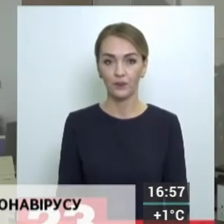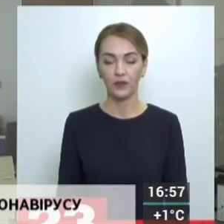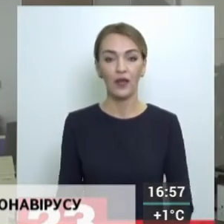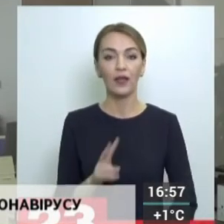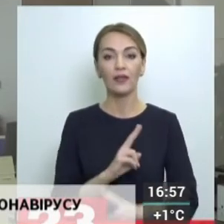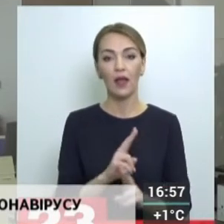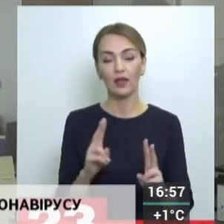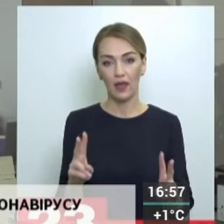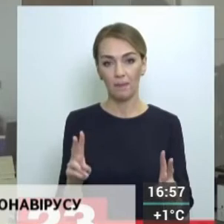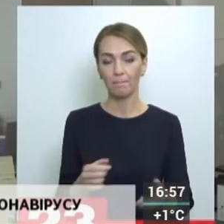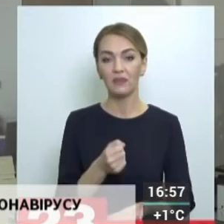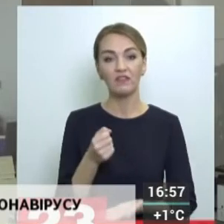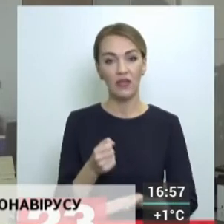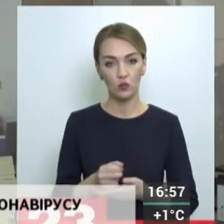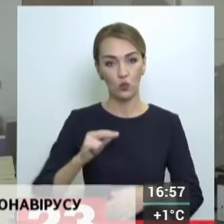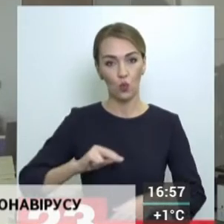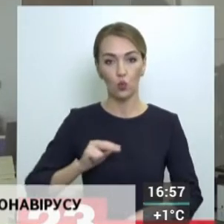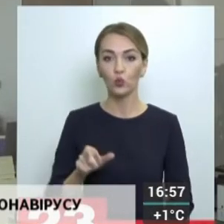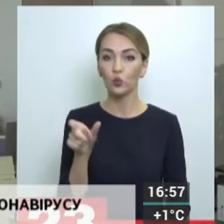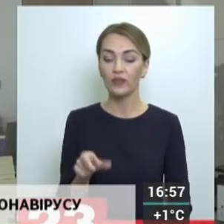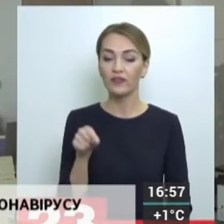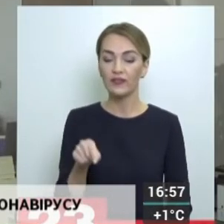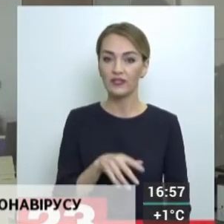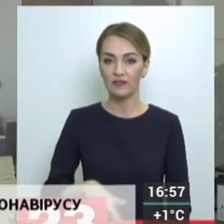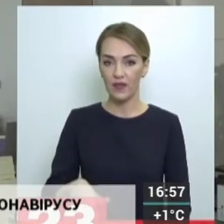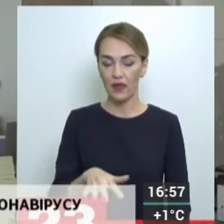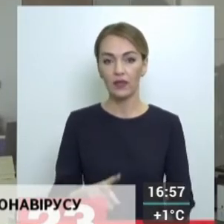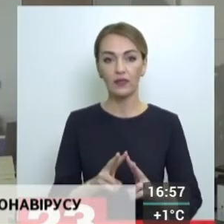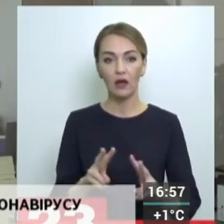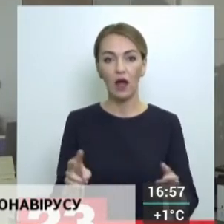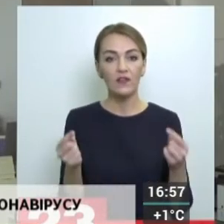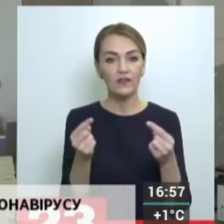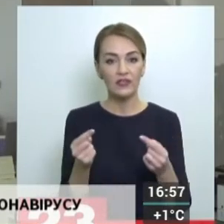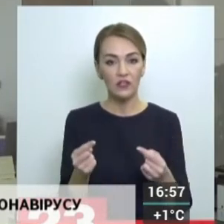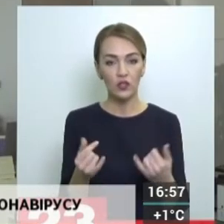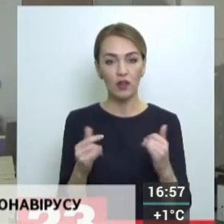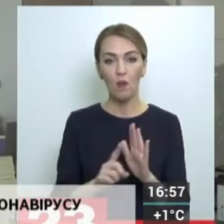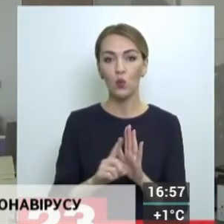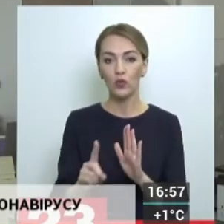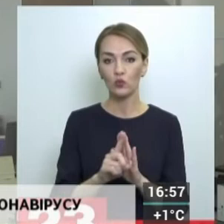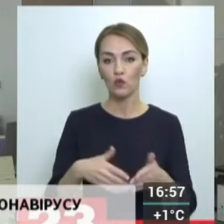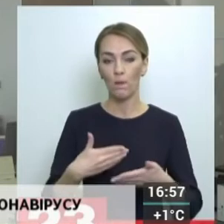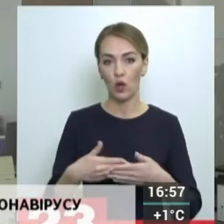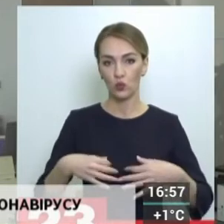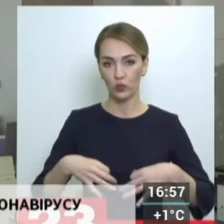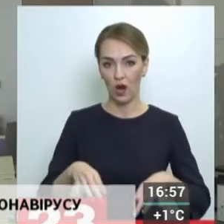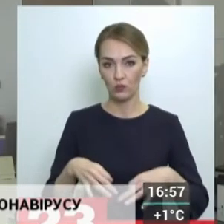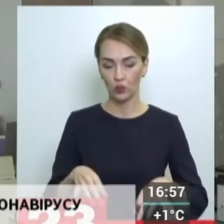яке підтверджує роботу людини в тій сфері, яка визначена для проїзду в громадському